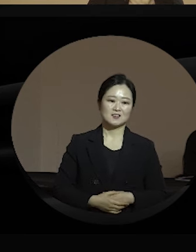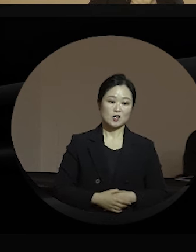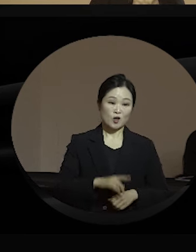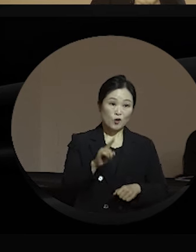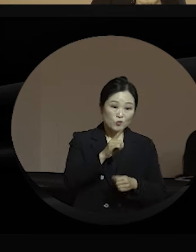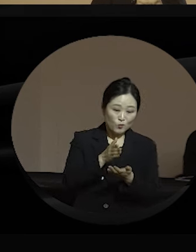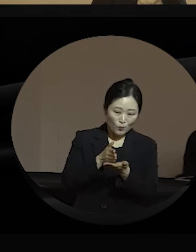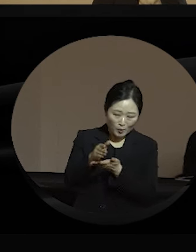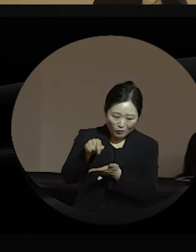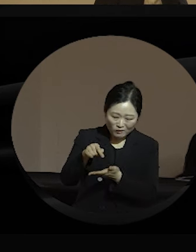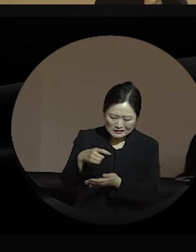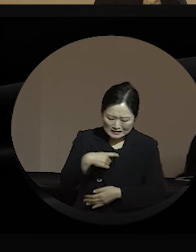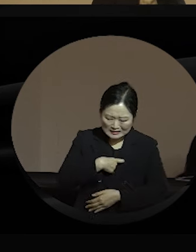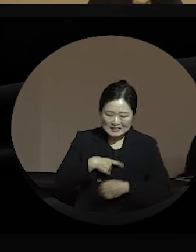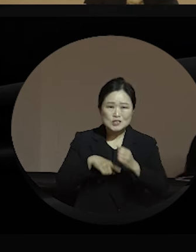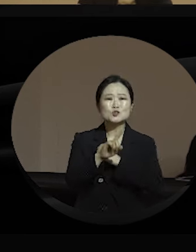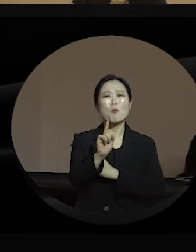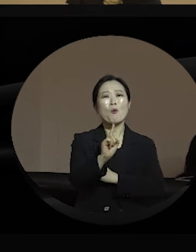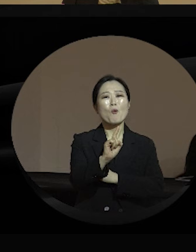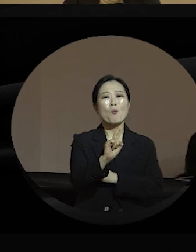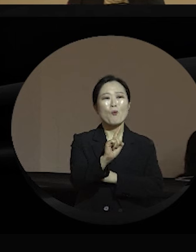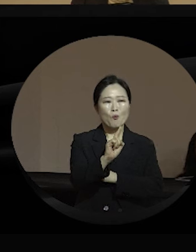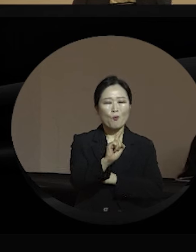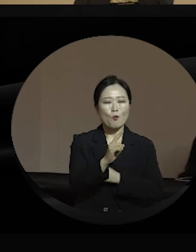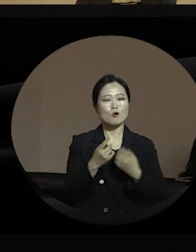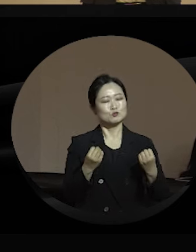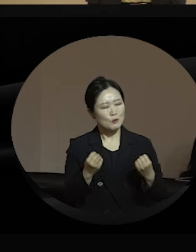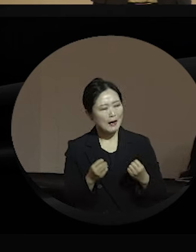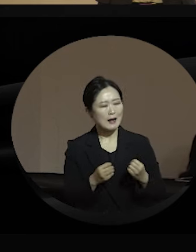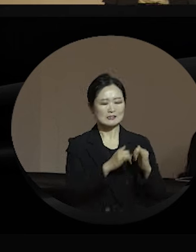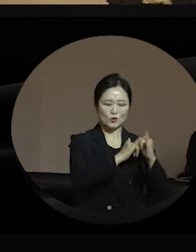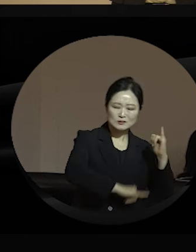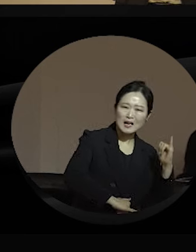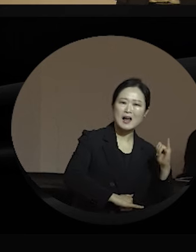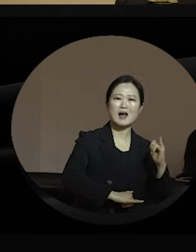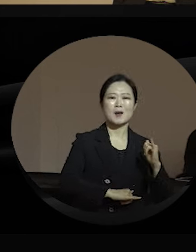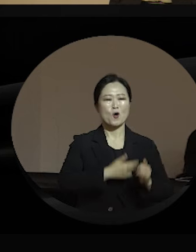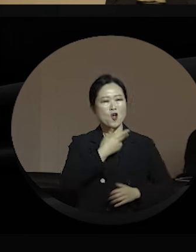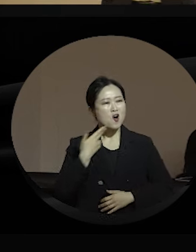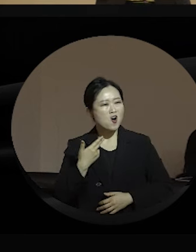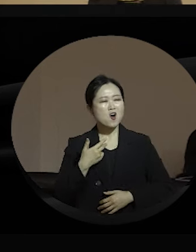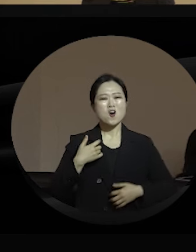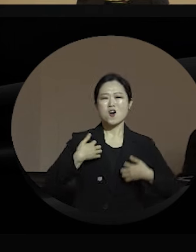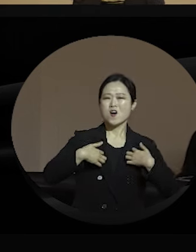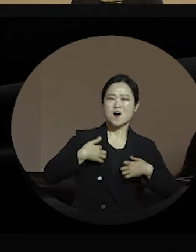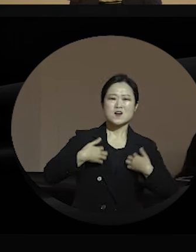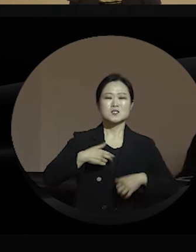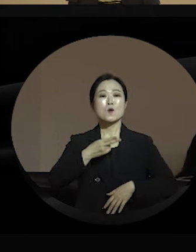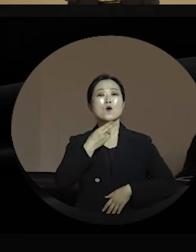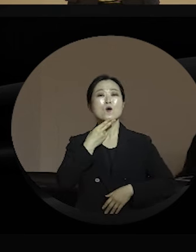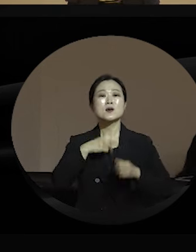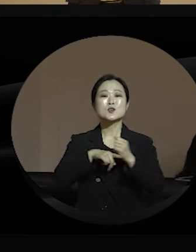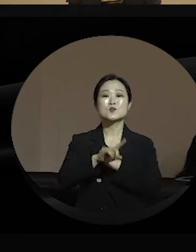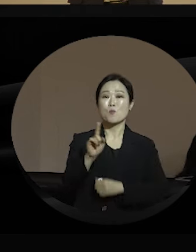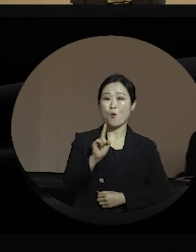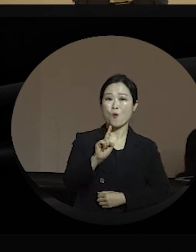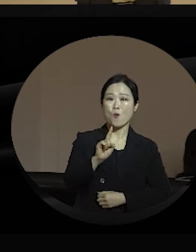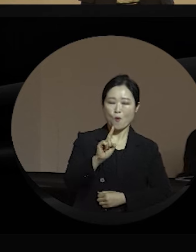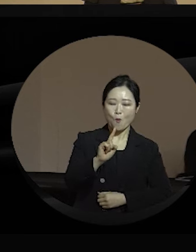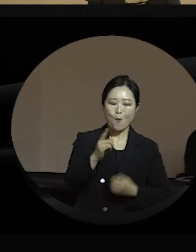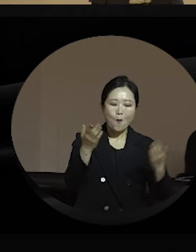과목을 싫어하는 이유가 있다면 그게 수학이든 역사든 우리가 뭔가 내가 마음에 들지 않고 흥미를 느끼지 못한다면 아마